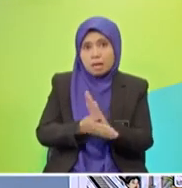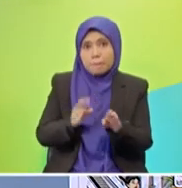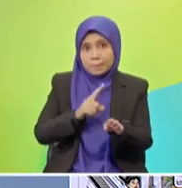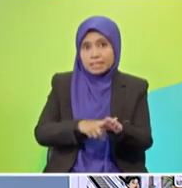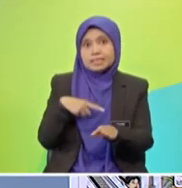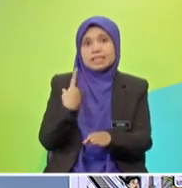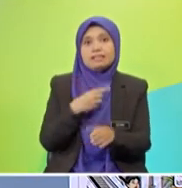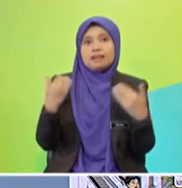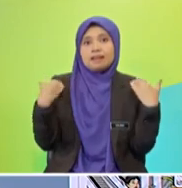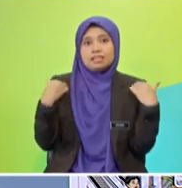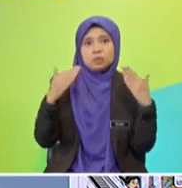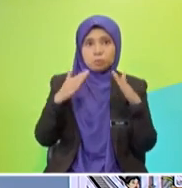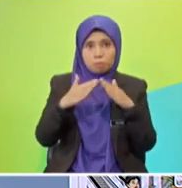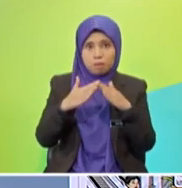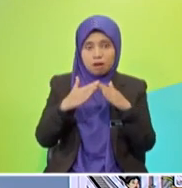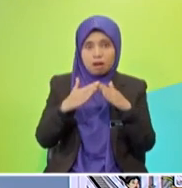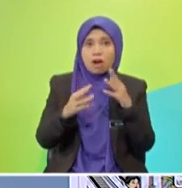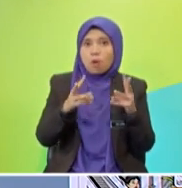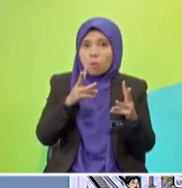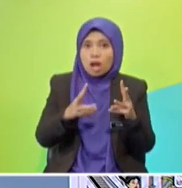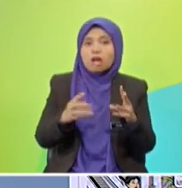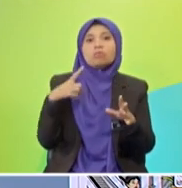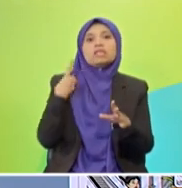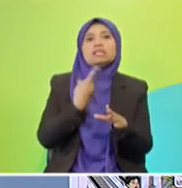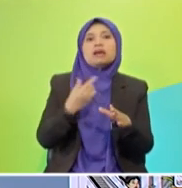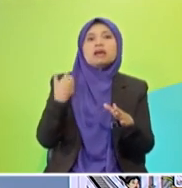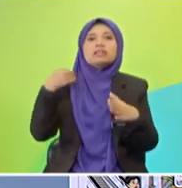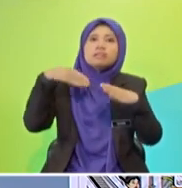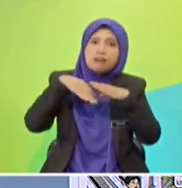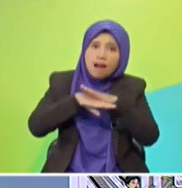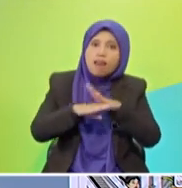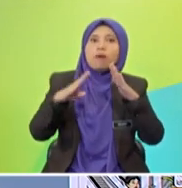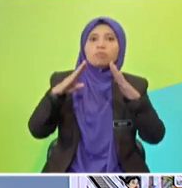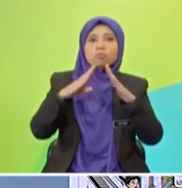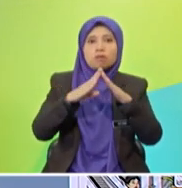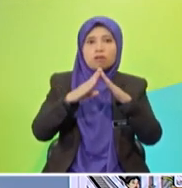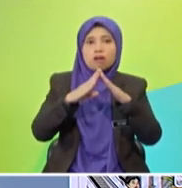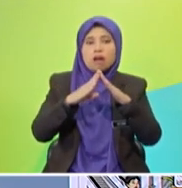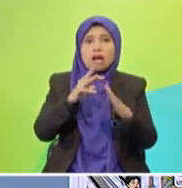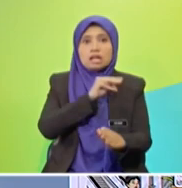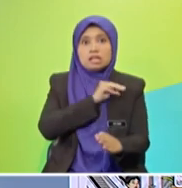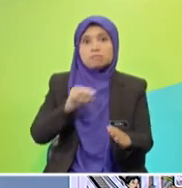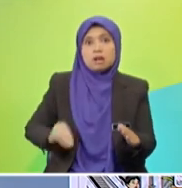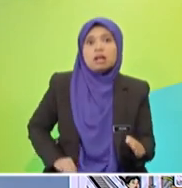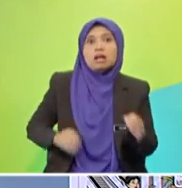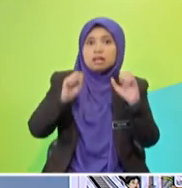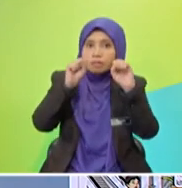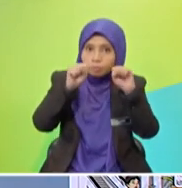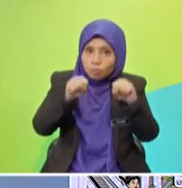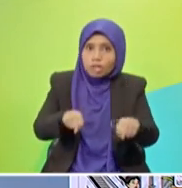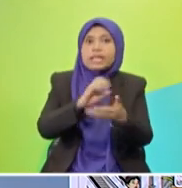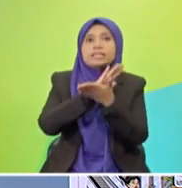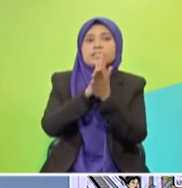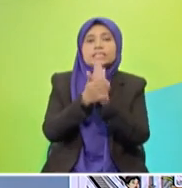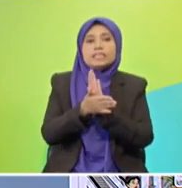walaupun kita berada di dalam rumah kita kemalaman tetap akan boleh berlaku baik oke ketika berada